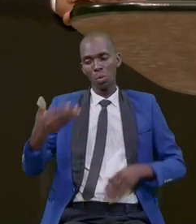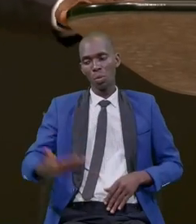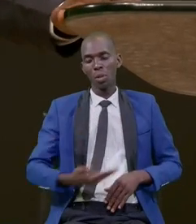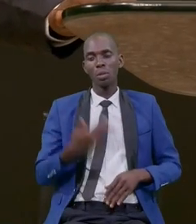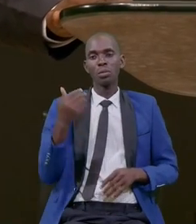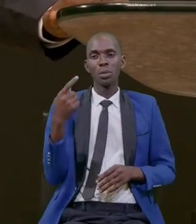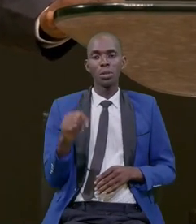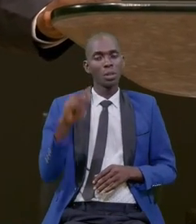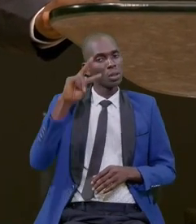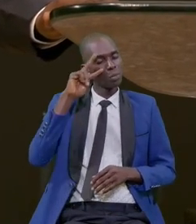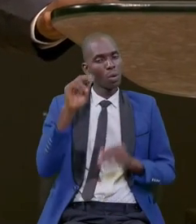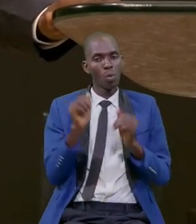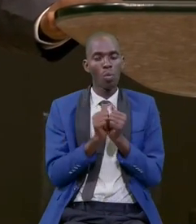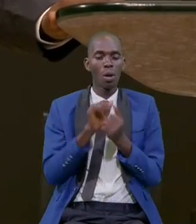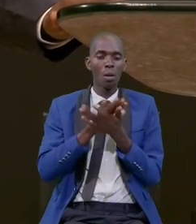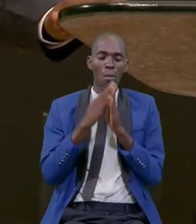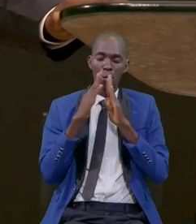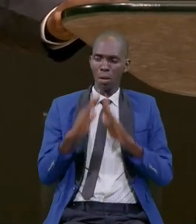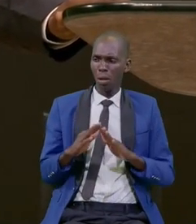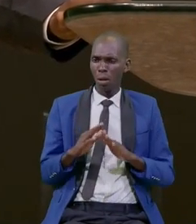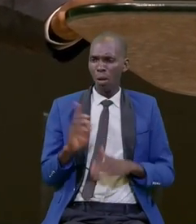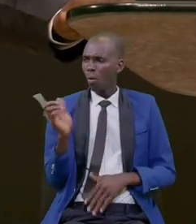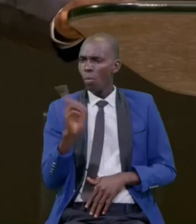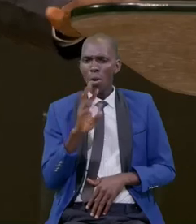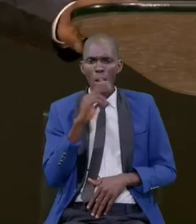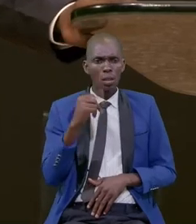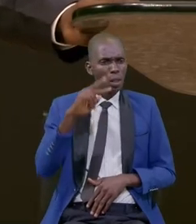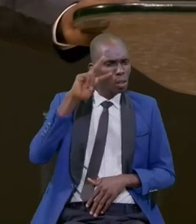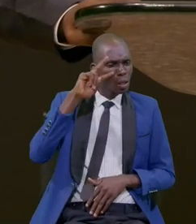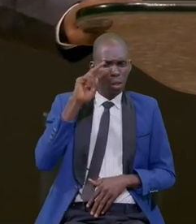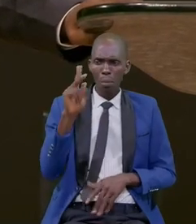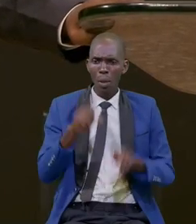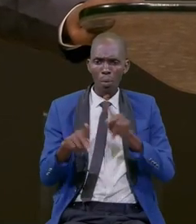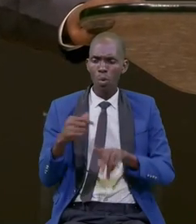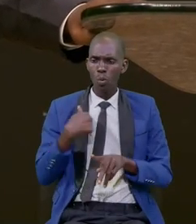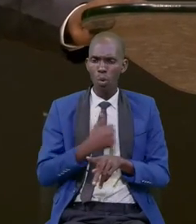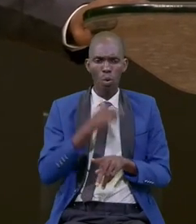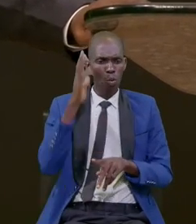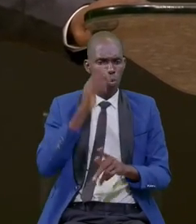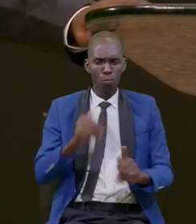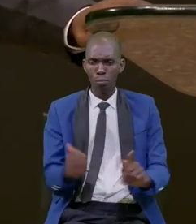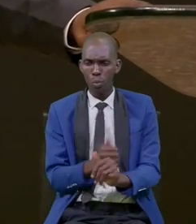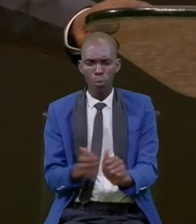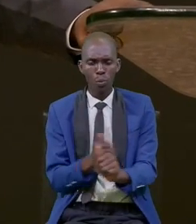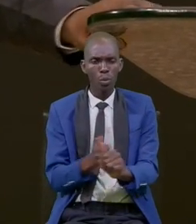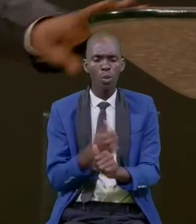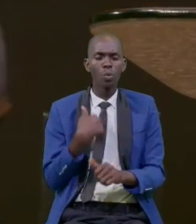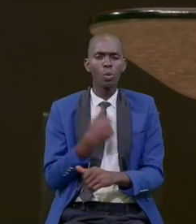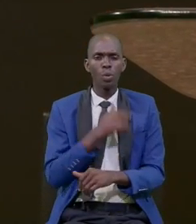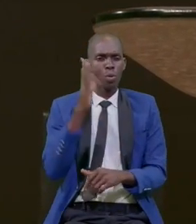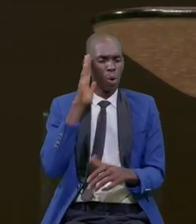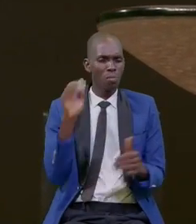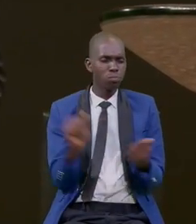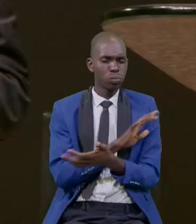les espions avec bienveillance. Ils ont dit que où étaient-ils partis? Nous allons les poursuivre. Nous allons